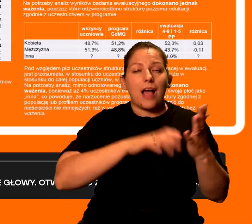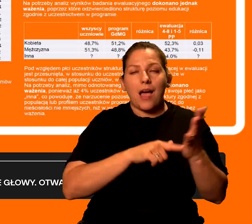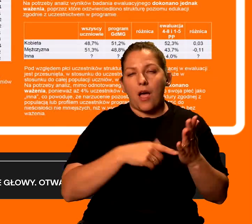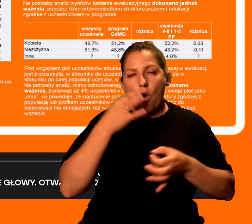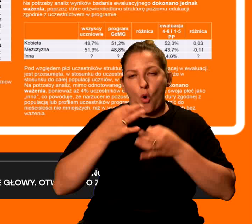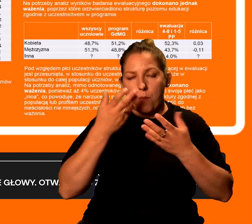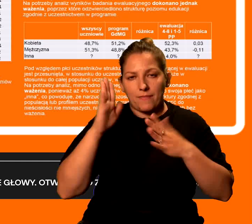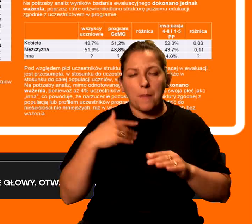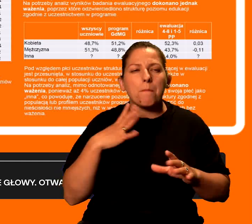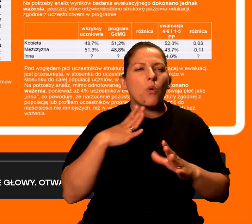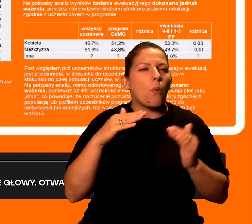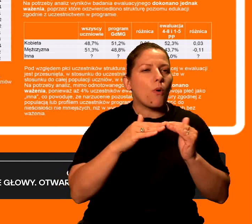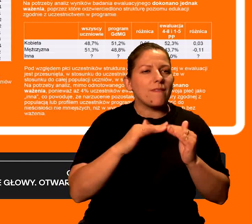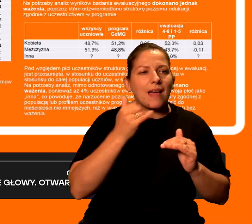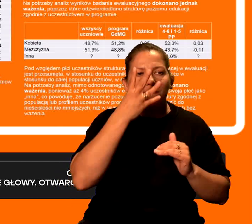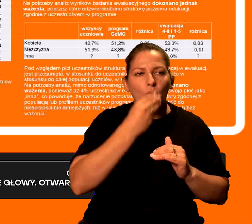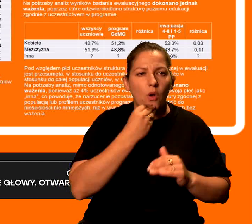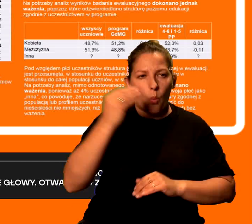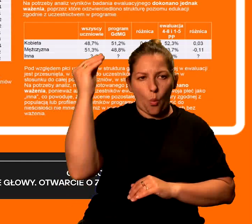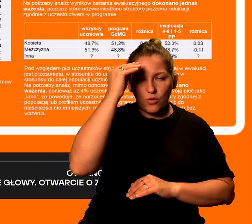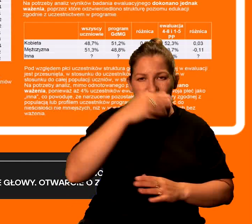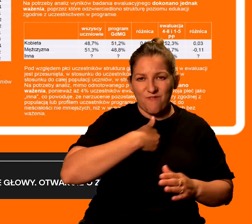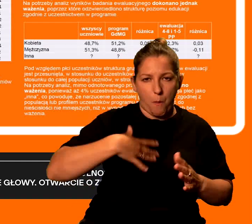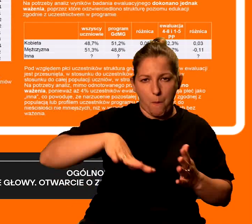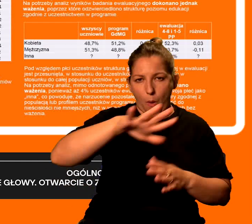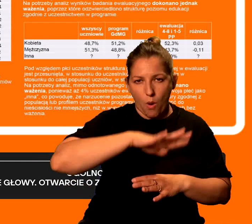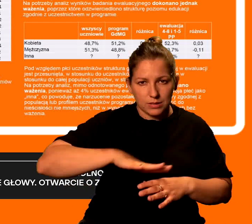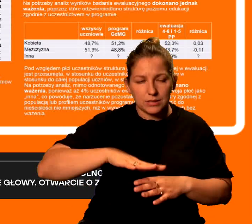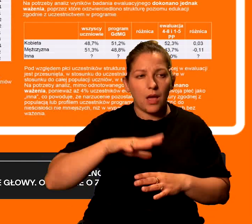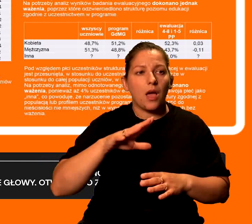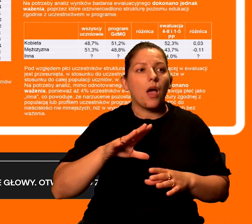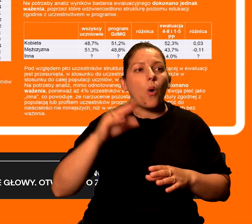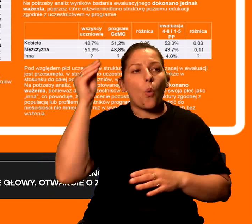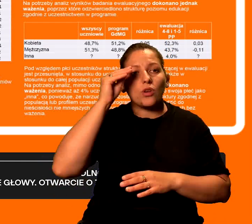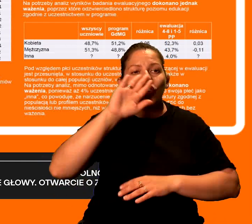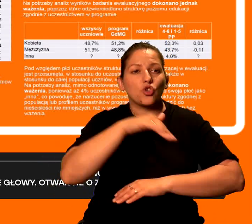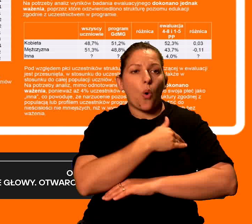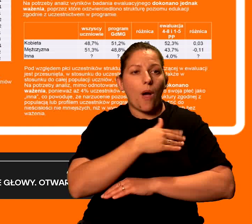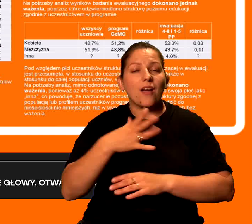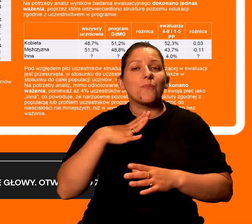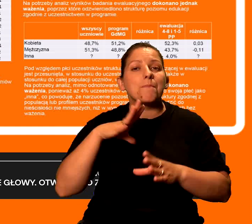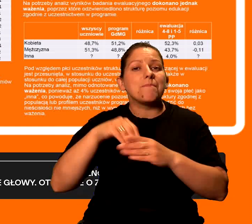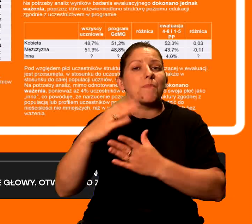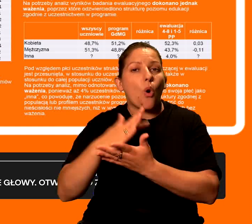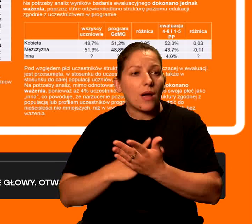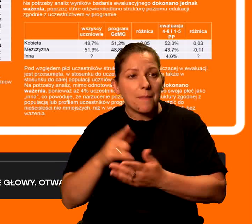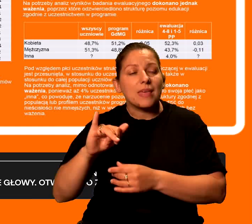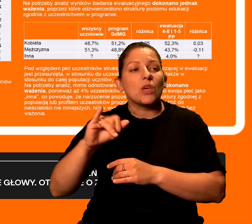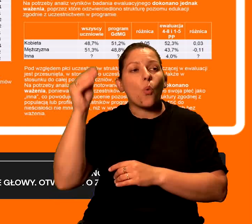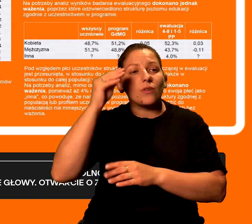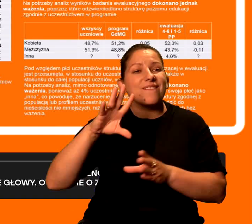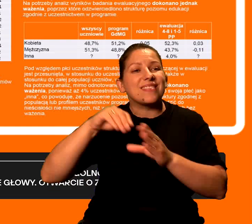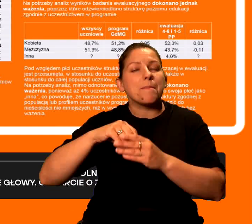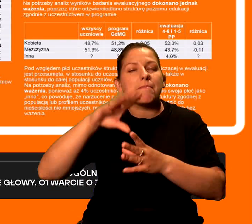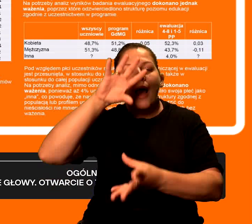zrobiliśmy takie porównanie, jak wygląda struktura uczniów w Polsce, uczniów w szkołach, gdzie był program i uczniów, którzy brali udział w